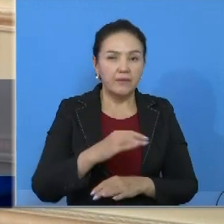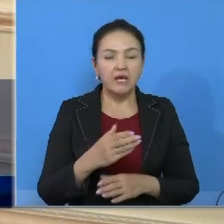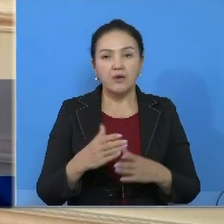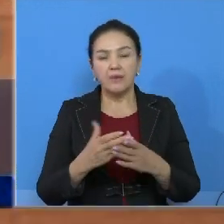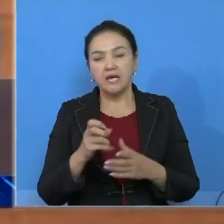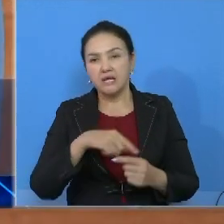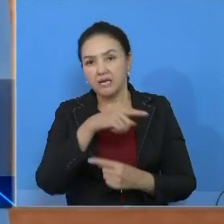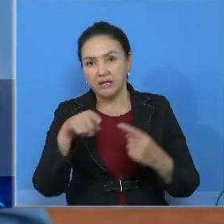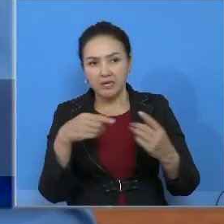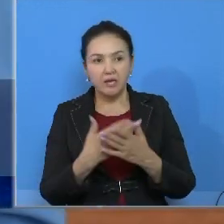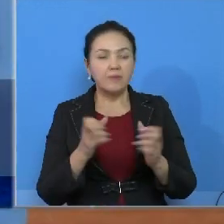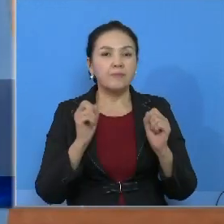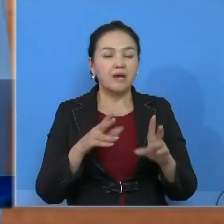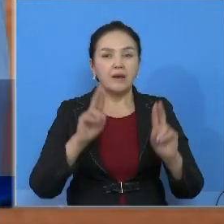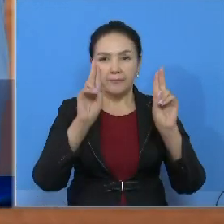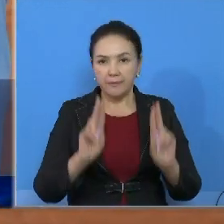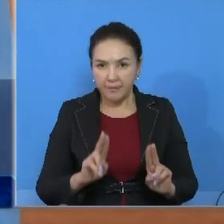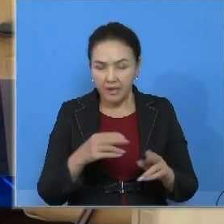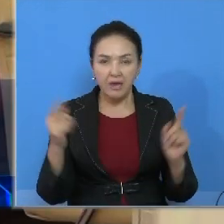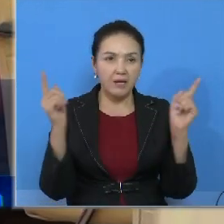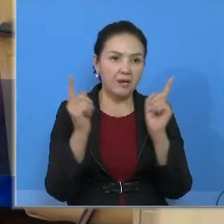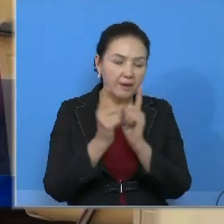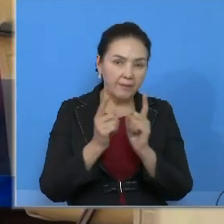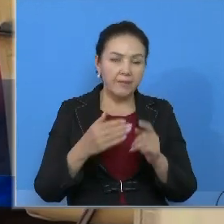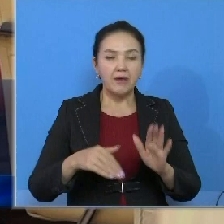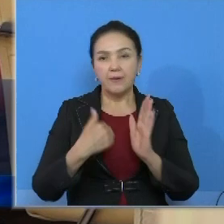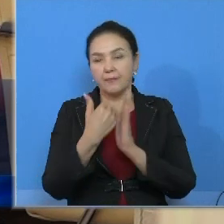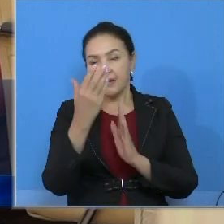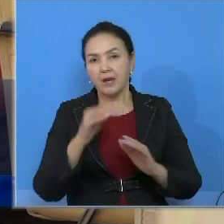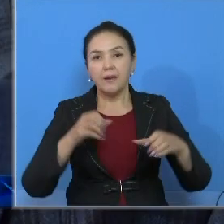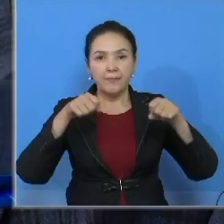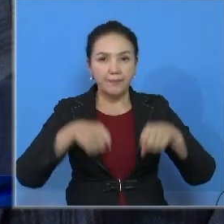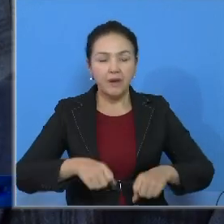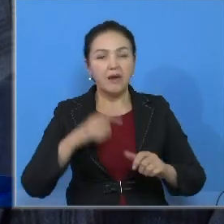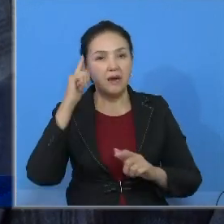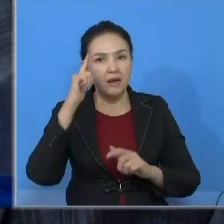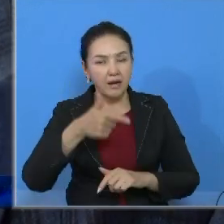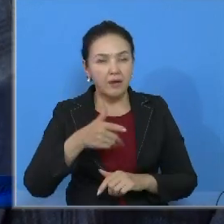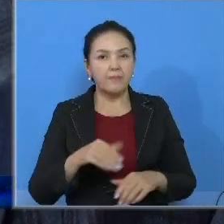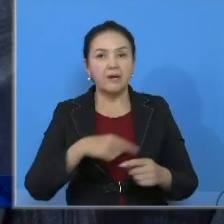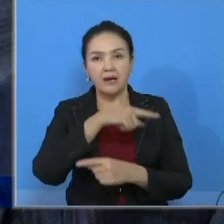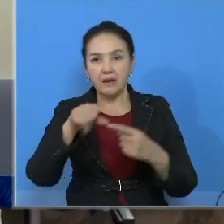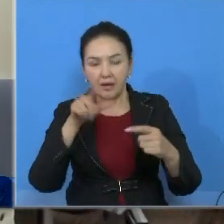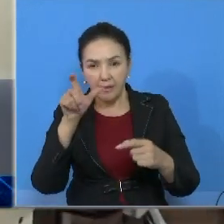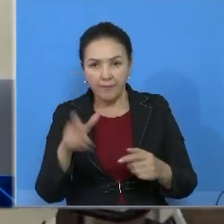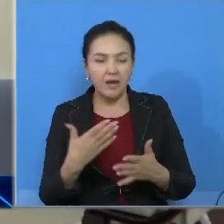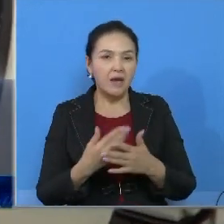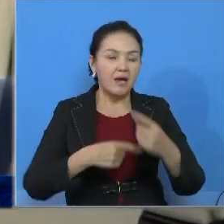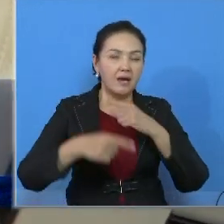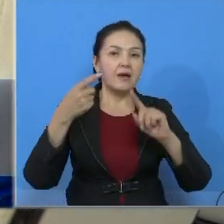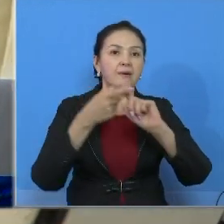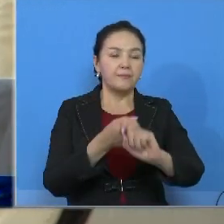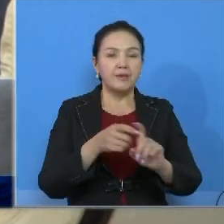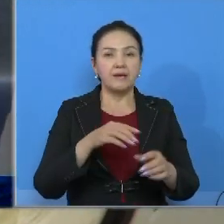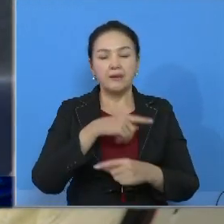палаты предпринимателей. Как правило, подобные встречи организуют для повышения правовой грамотности предпринимателей, формирования обратной связи